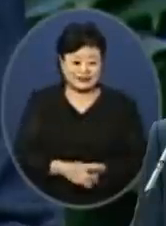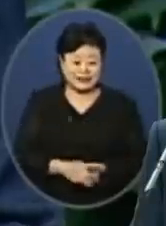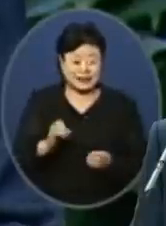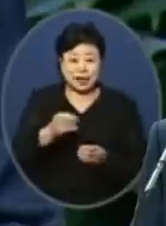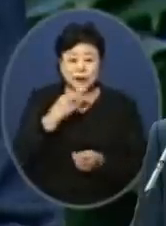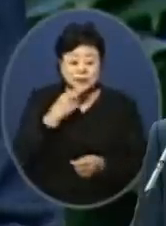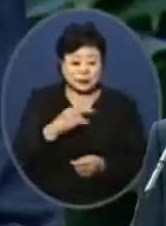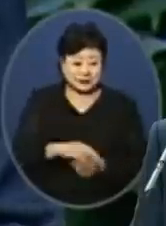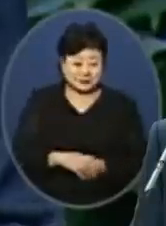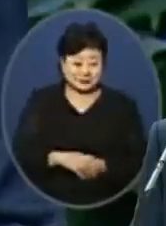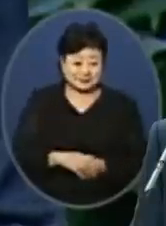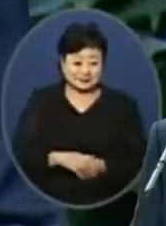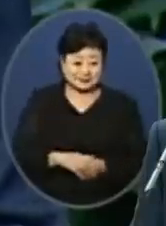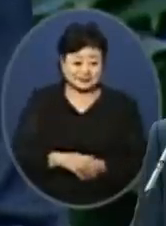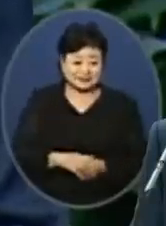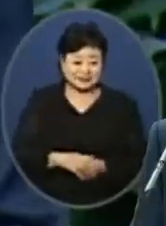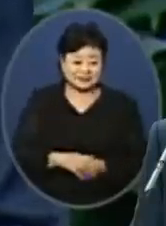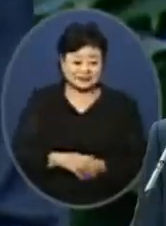대답도 안 합니다.